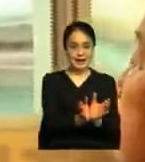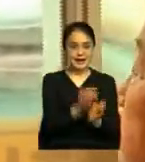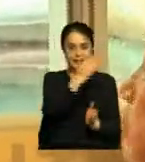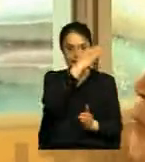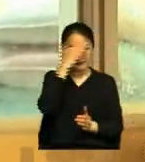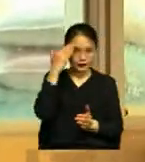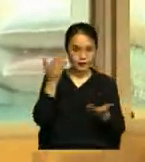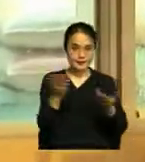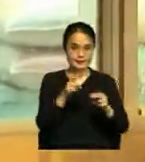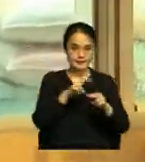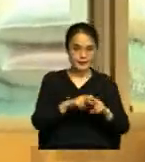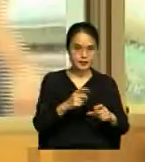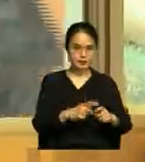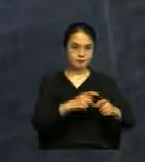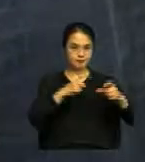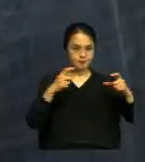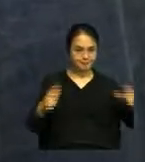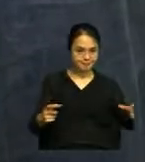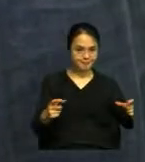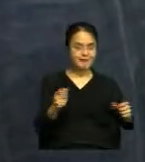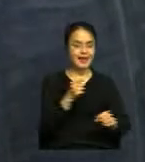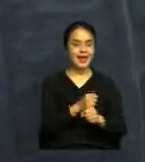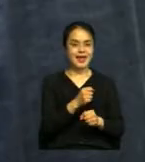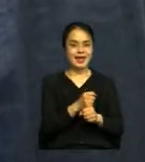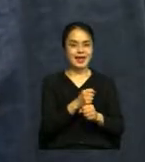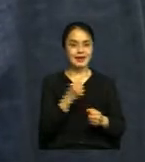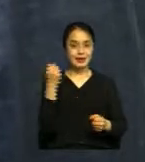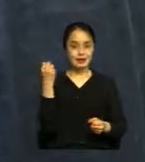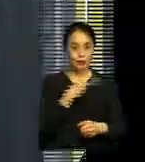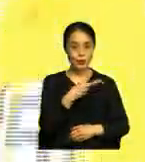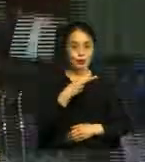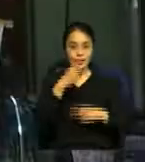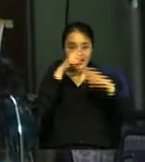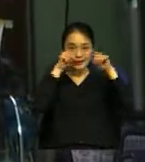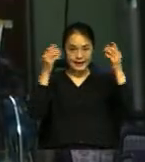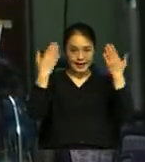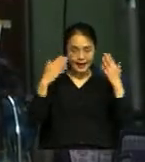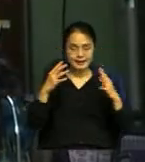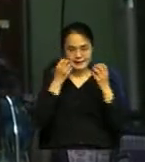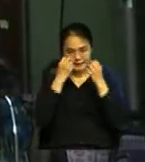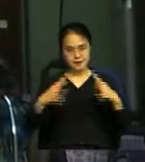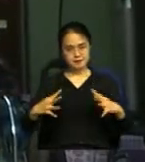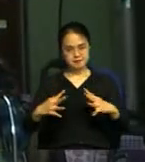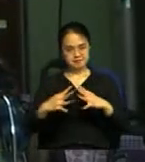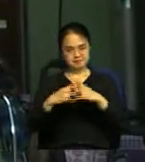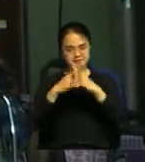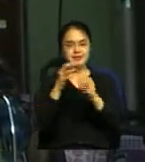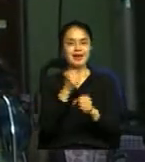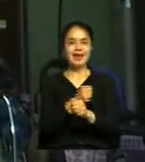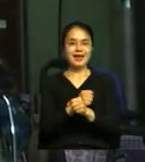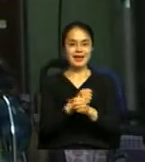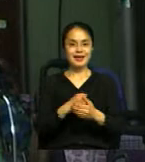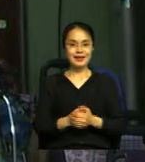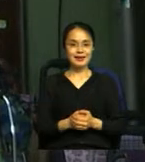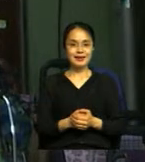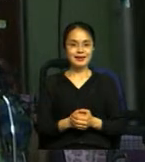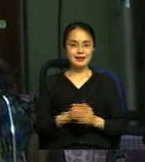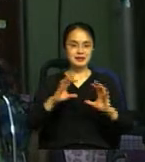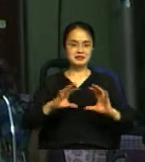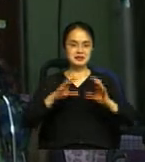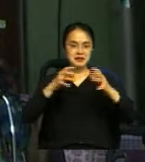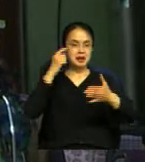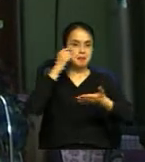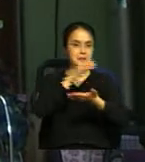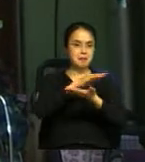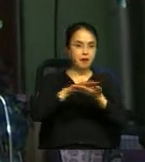공동으로 세계 평화대학을 파주에 설립하겠다고 공약했습니다. 저는 이 파주에 세계평화대학 설립을